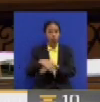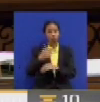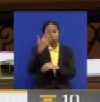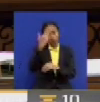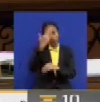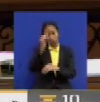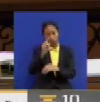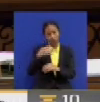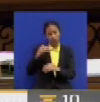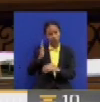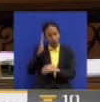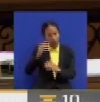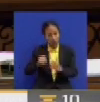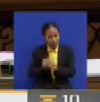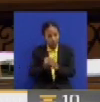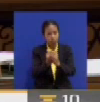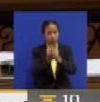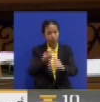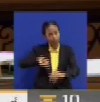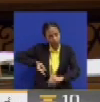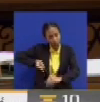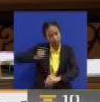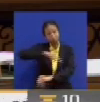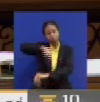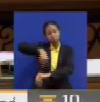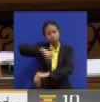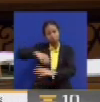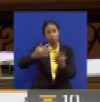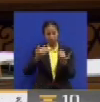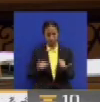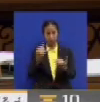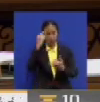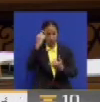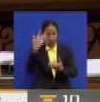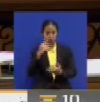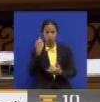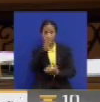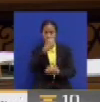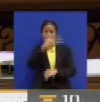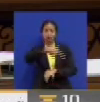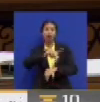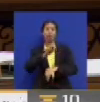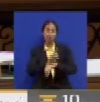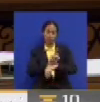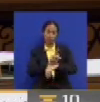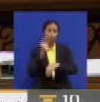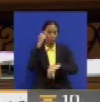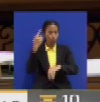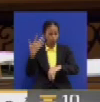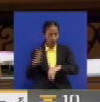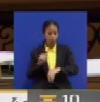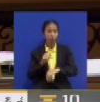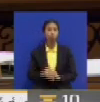าลด้วยนะไม่เป็นส.ส.สักคนเดียวนะก็กลับอยู่บ้านหรืออยู่ในประเทศไม่ได้ก็มีเป็นตัวต้องไปอยู่ต่างประเทศเพื่อสนุกสนานพักผ่อนน